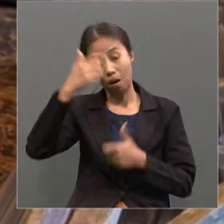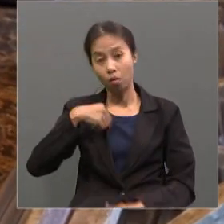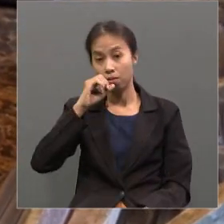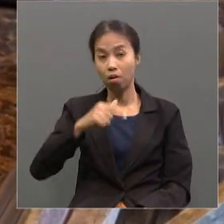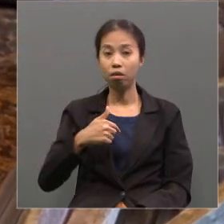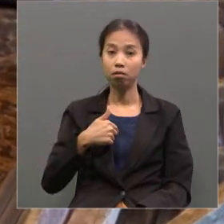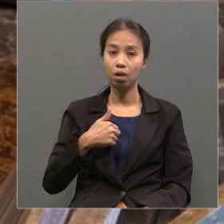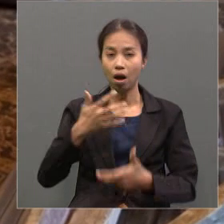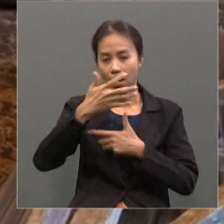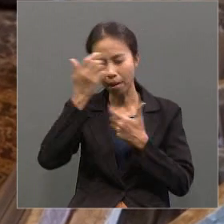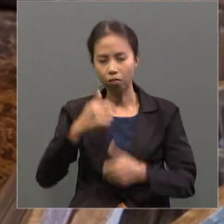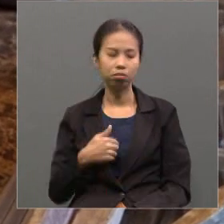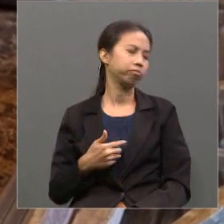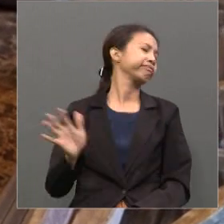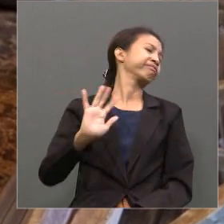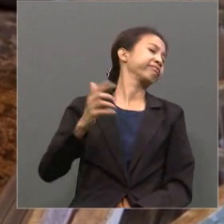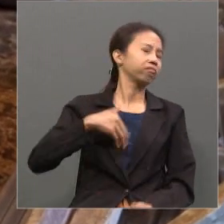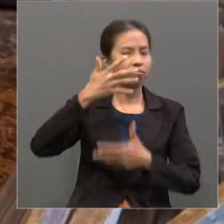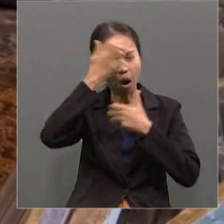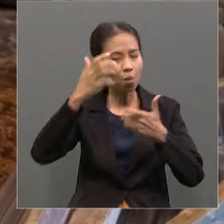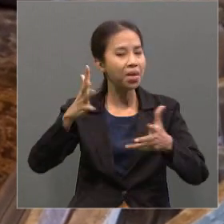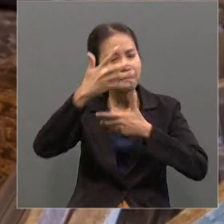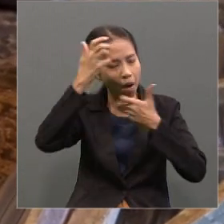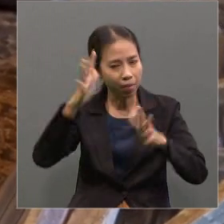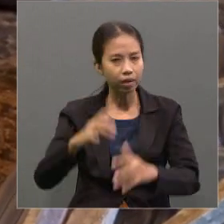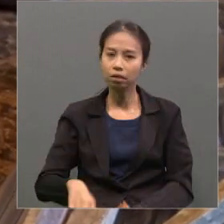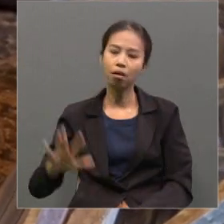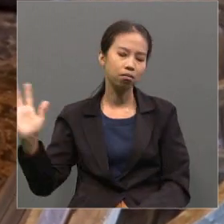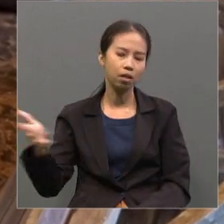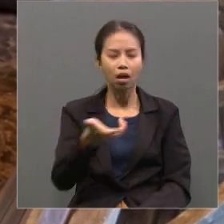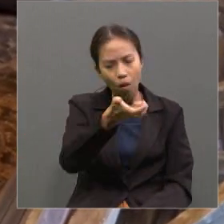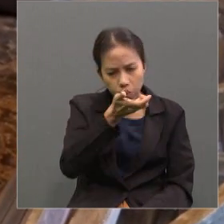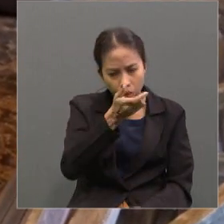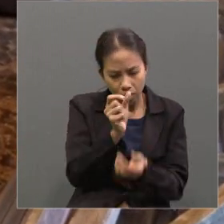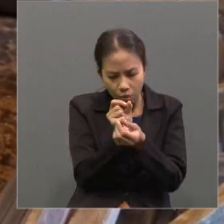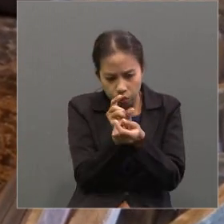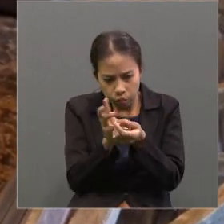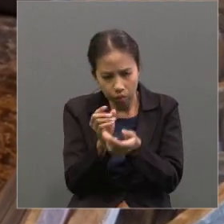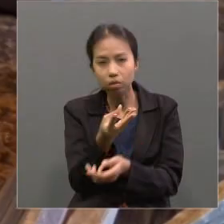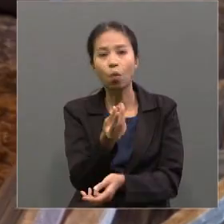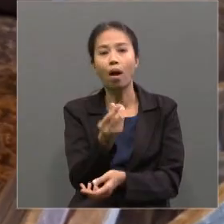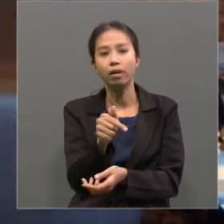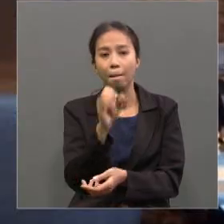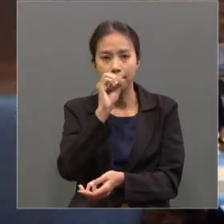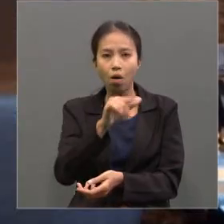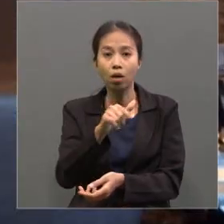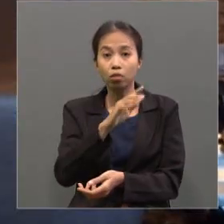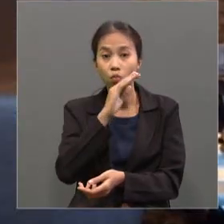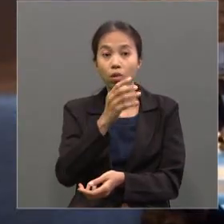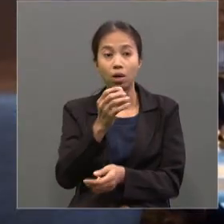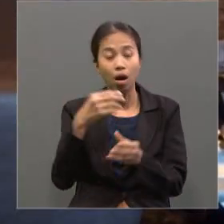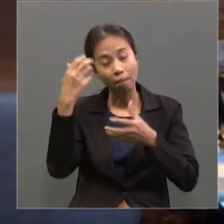งานเลยบอกเอ้ยพี่พักก่อนเอ้ยไม่เมาอย่างนี้ใช่ไหมตรวจกันไปเลยให้ตัวเลขให้มาวัดกันเห็นเลยนะก็จะได้โอเคตกล